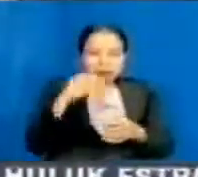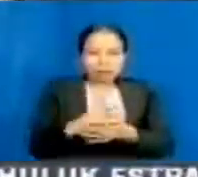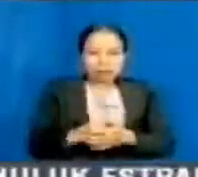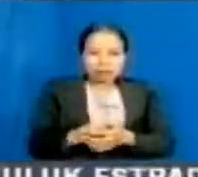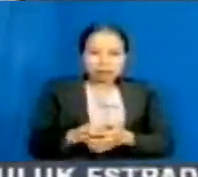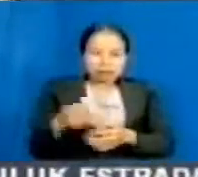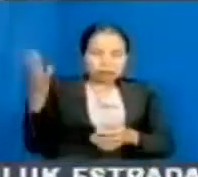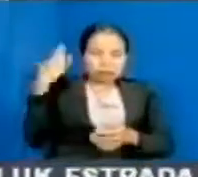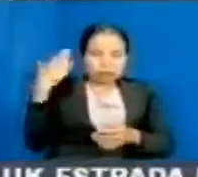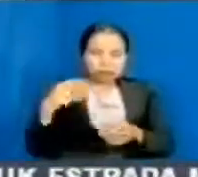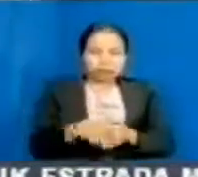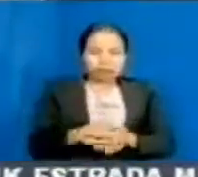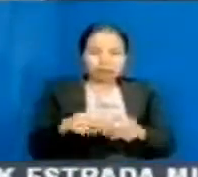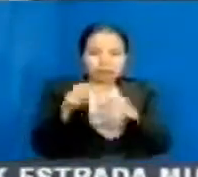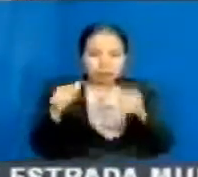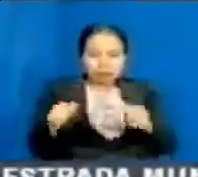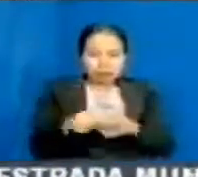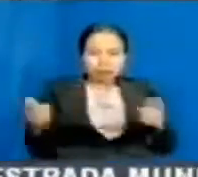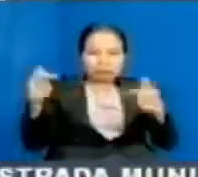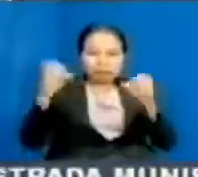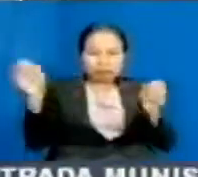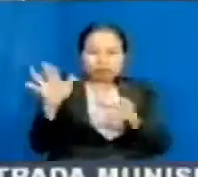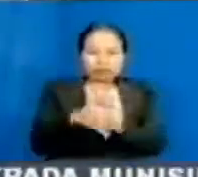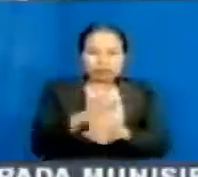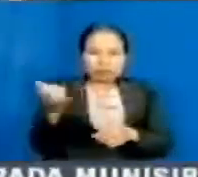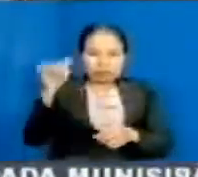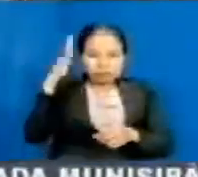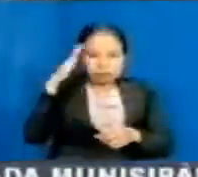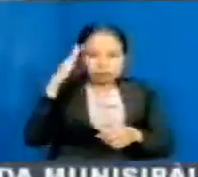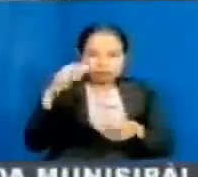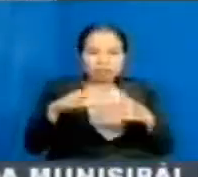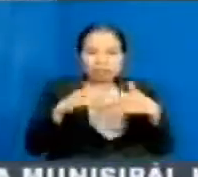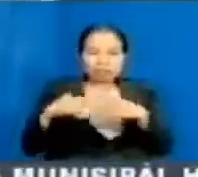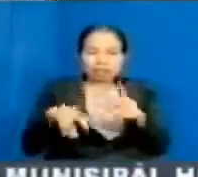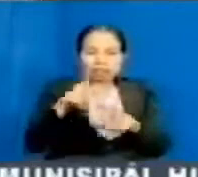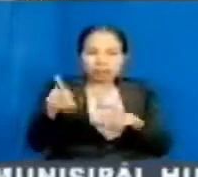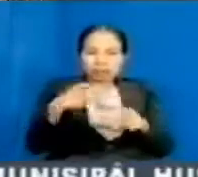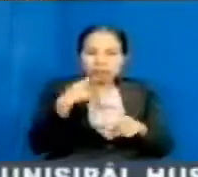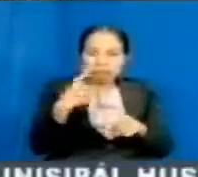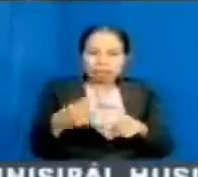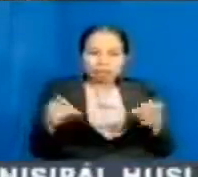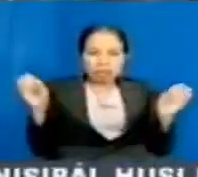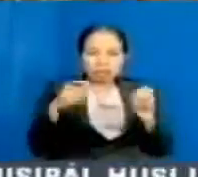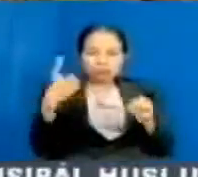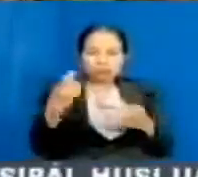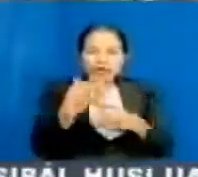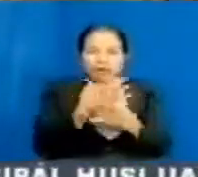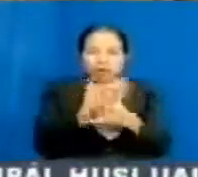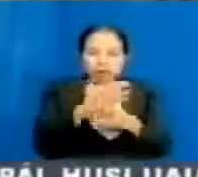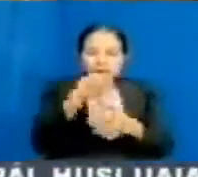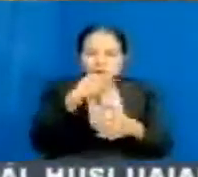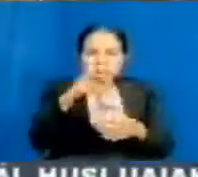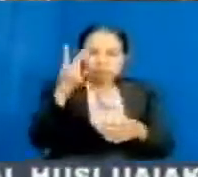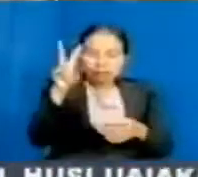Corberua, Corbentolo, quase ali a toma que mas mais completa, se atende. O líder comunitário me declara cata. Lá hoje de sexta básica fase